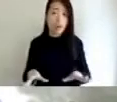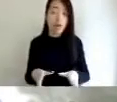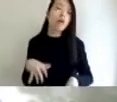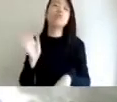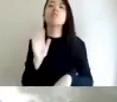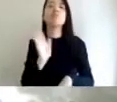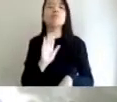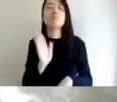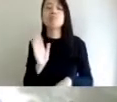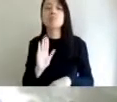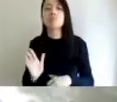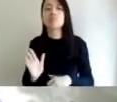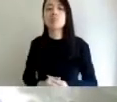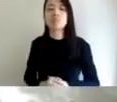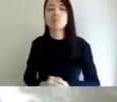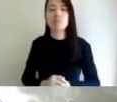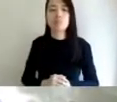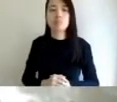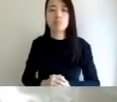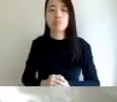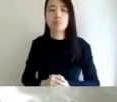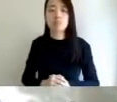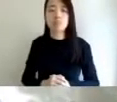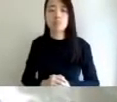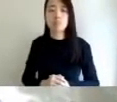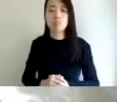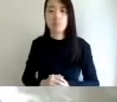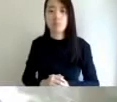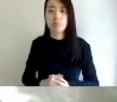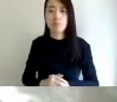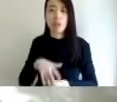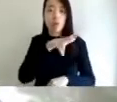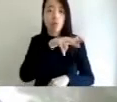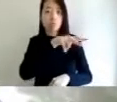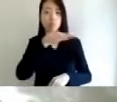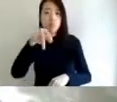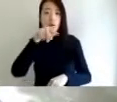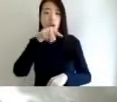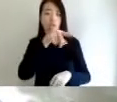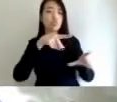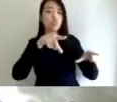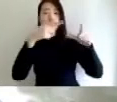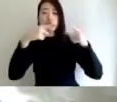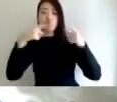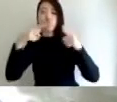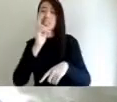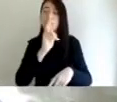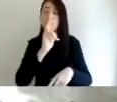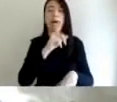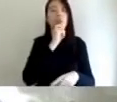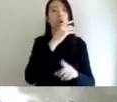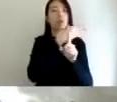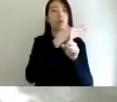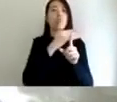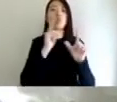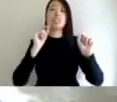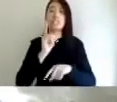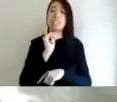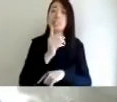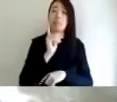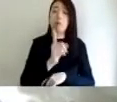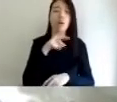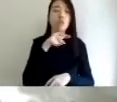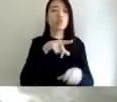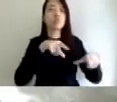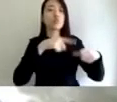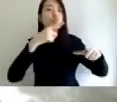噶。我哋咧发现喺呢200棵树里面咧，有大概一半，即系100棵嘅树木咧，佢